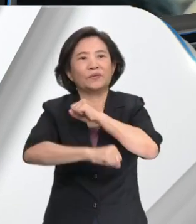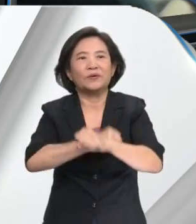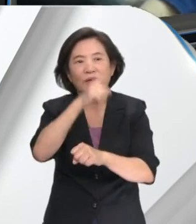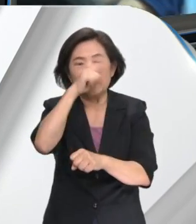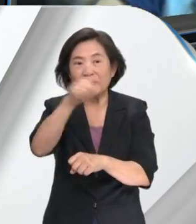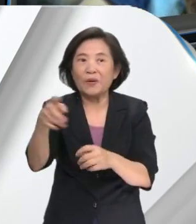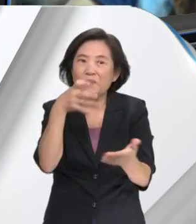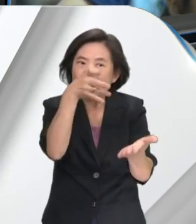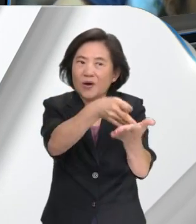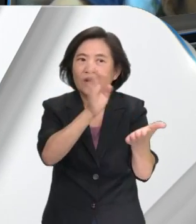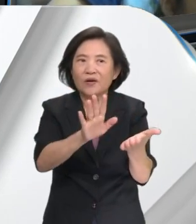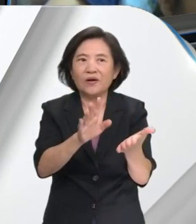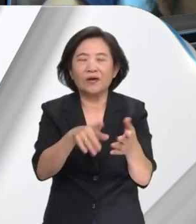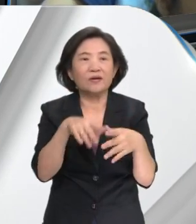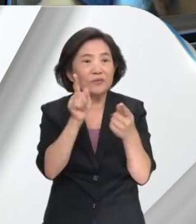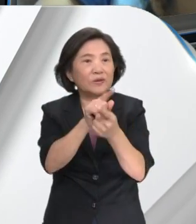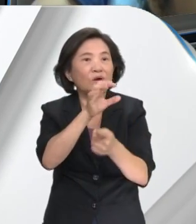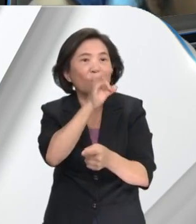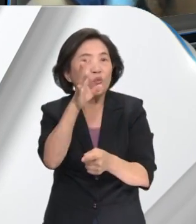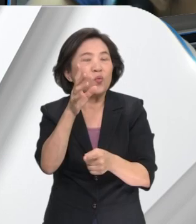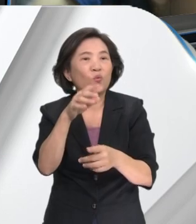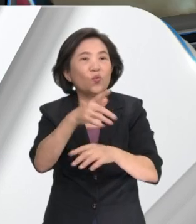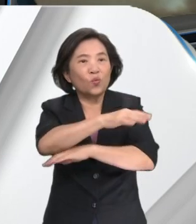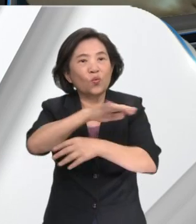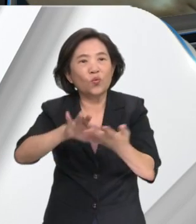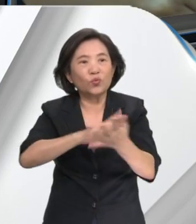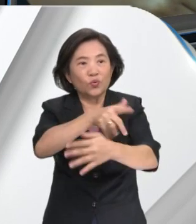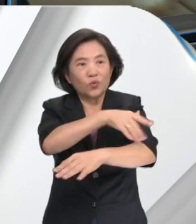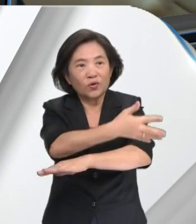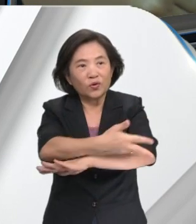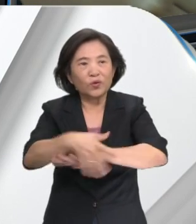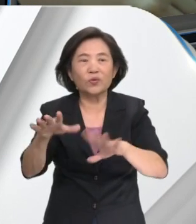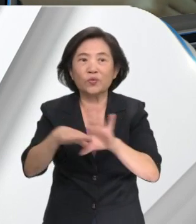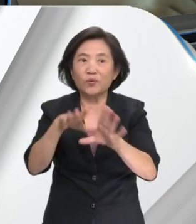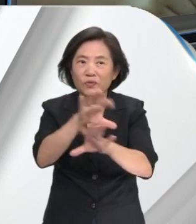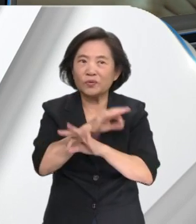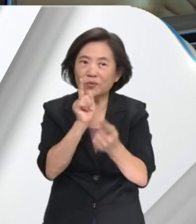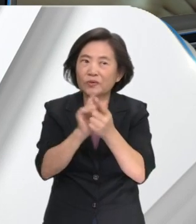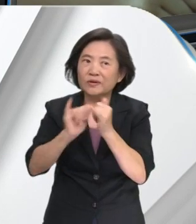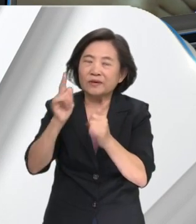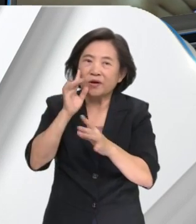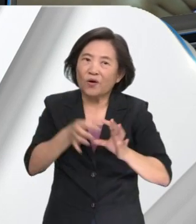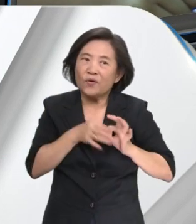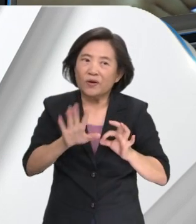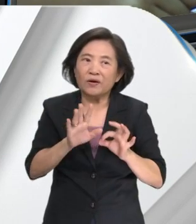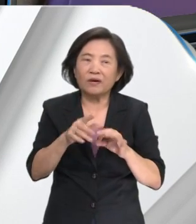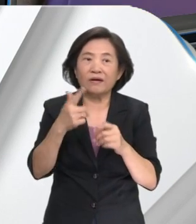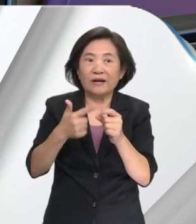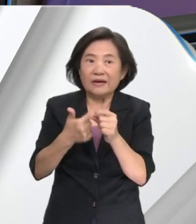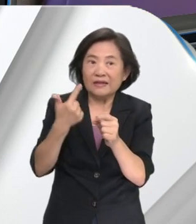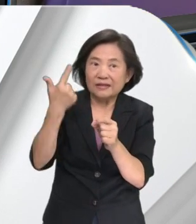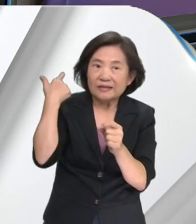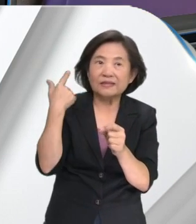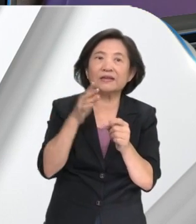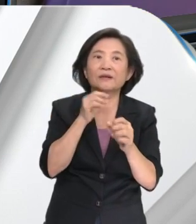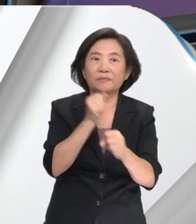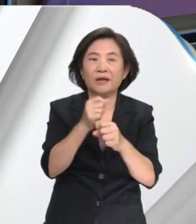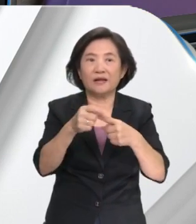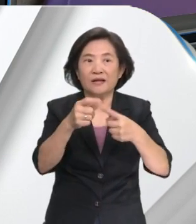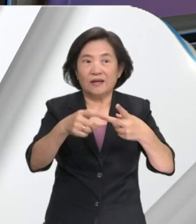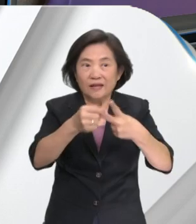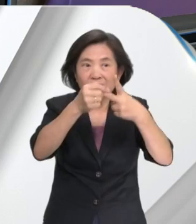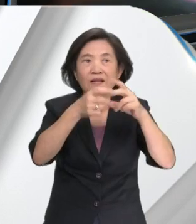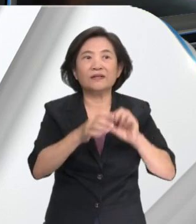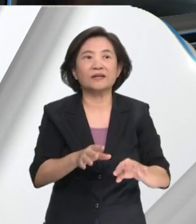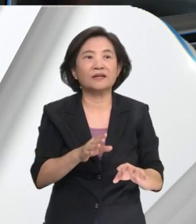名。不过根据56种文化，关怀社会的精神。六年前判定的台词奖槌是开始